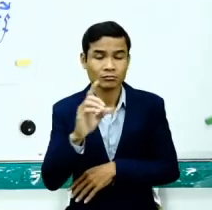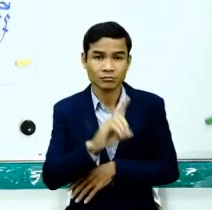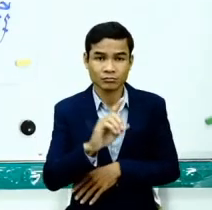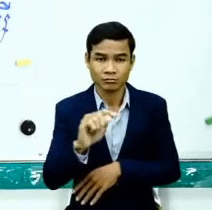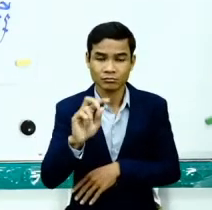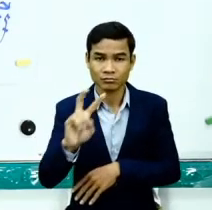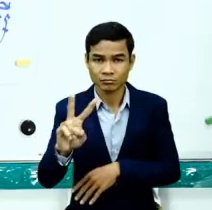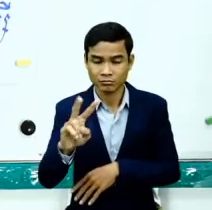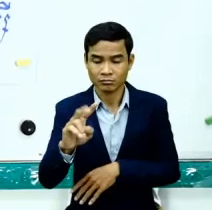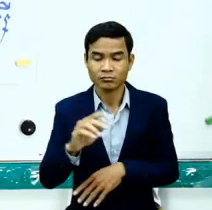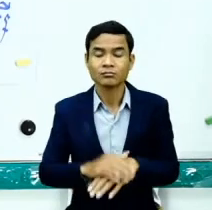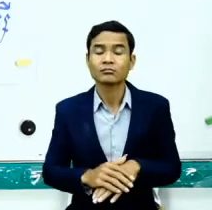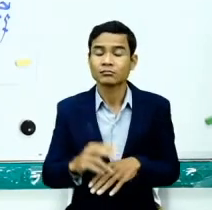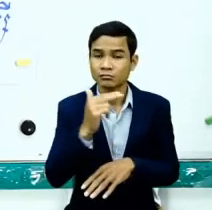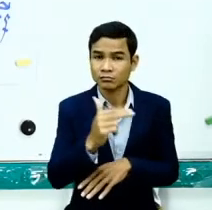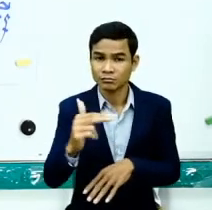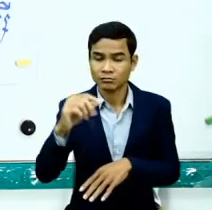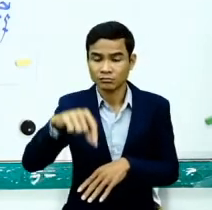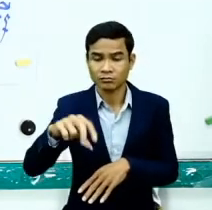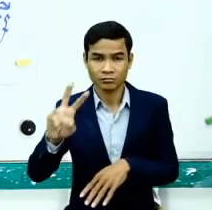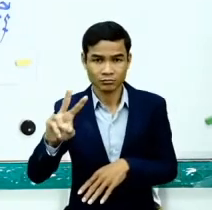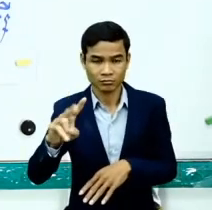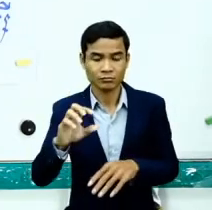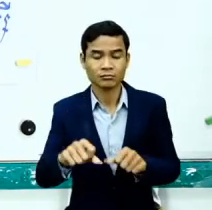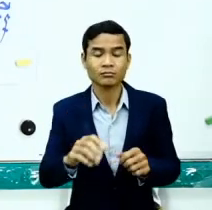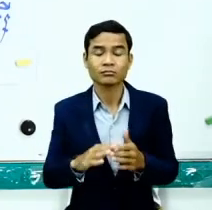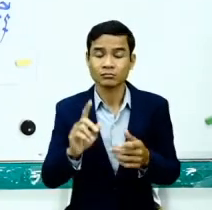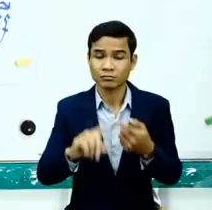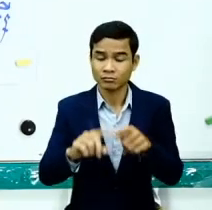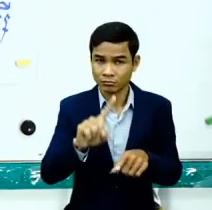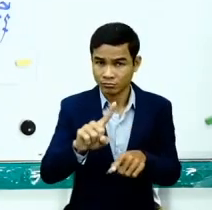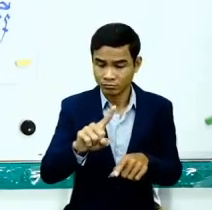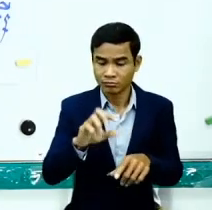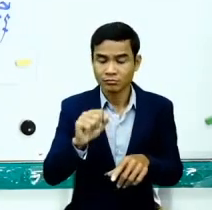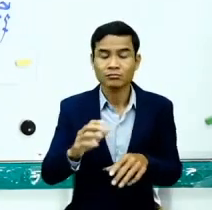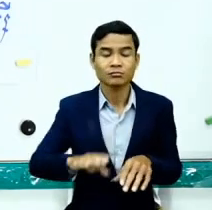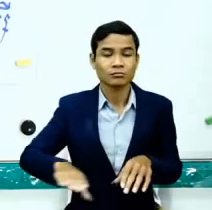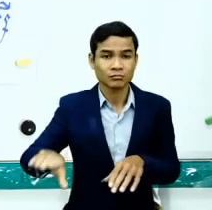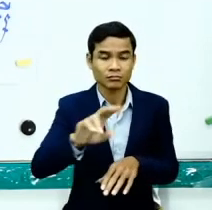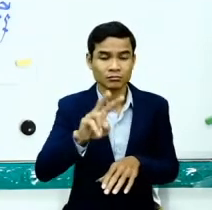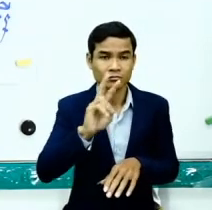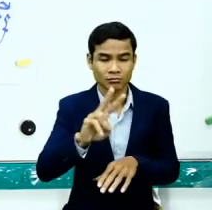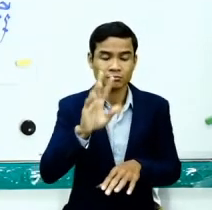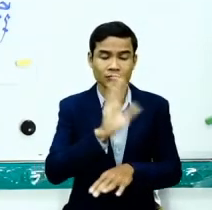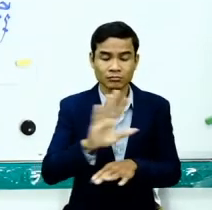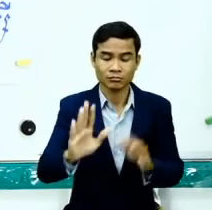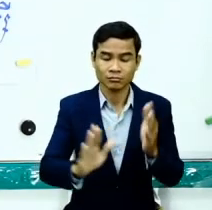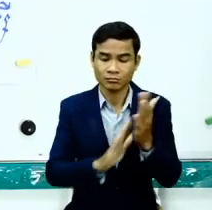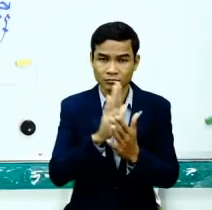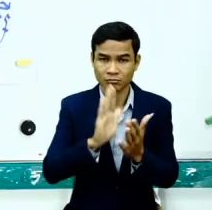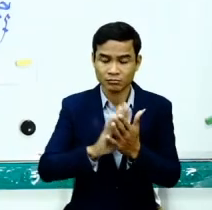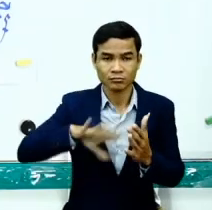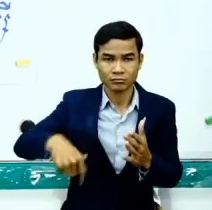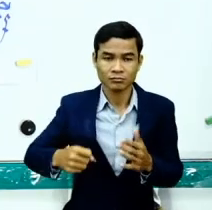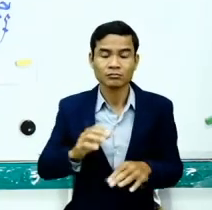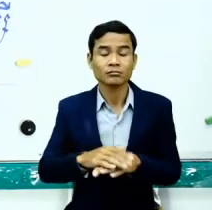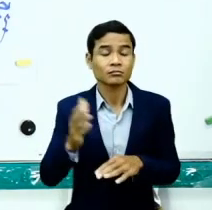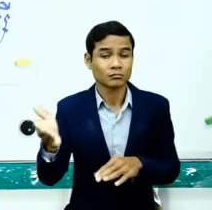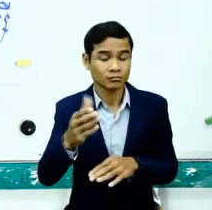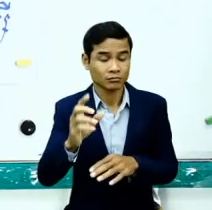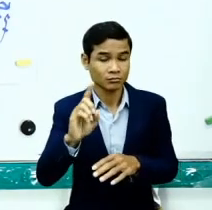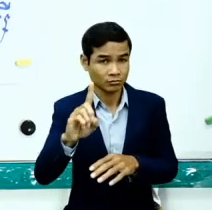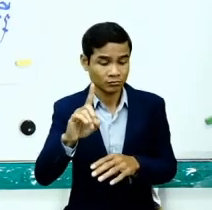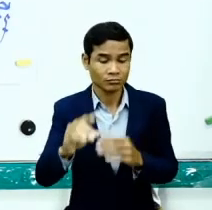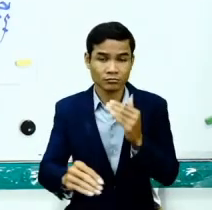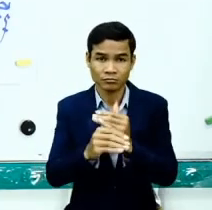tivi tờ tờ copy sai cả bên thì poly muối nâng mặt đặc sai cả nè ní từ tiệm mà phải pram khát còn chà mùi